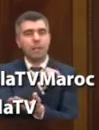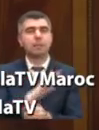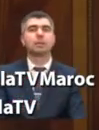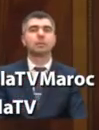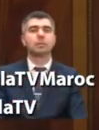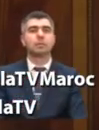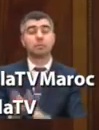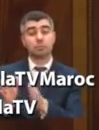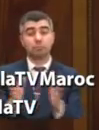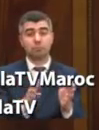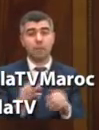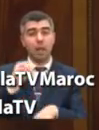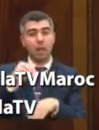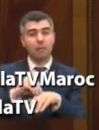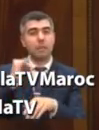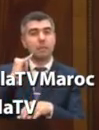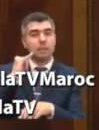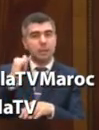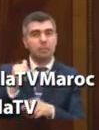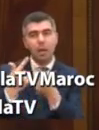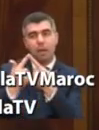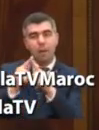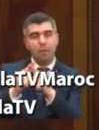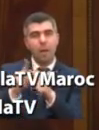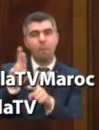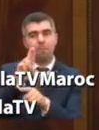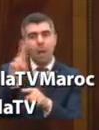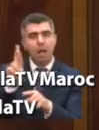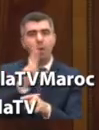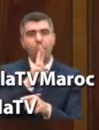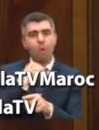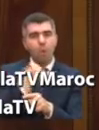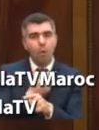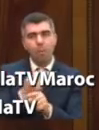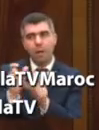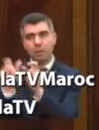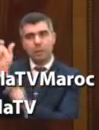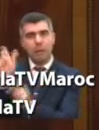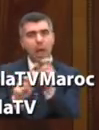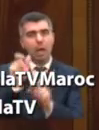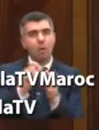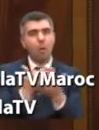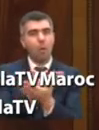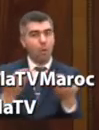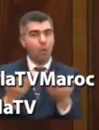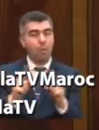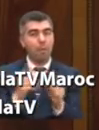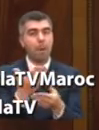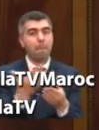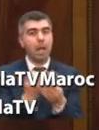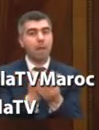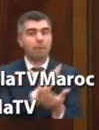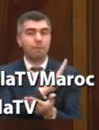ودون إعادة التذكير بمواقف بلادنا ملكا حكومة وشعبا من القضية الفلسطينية وما